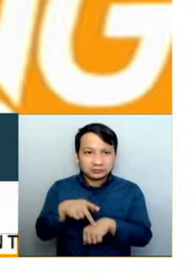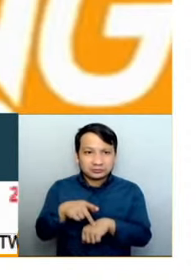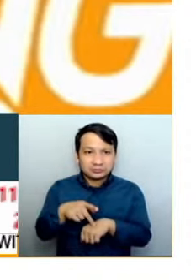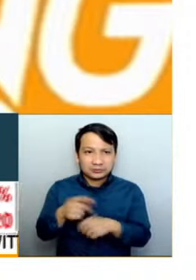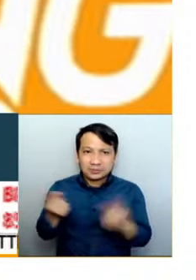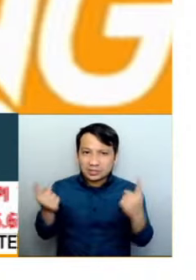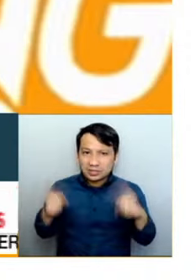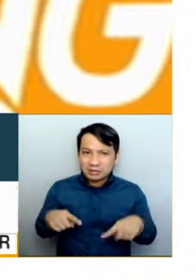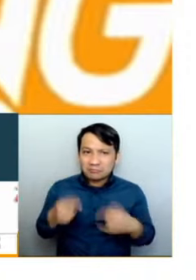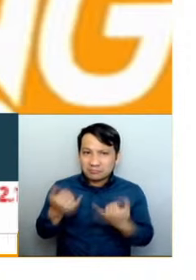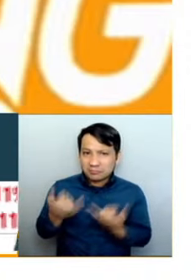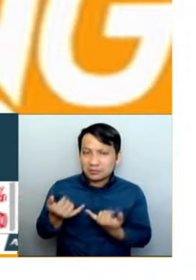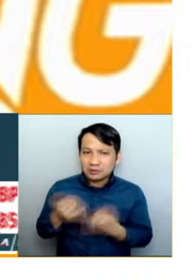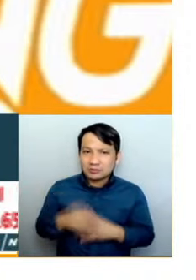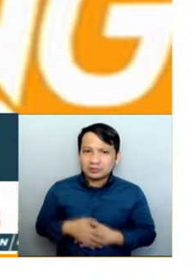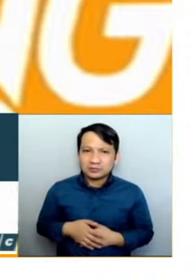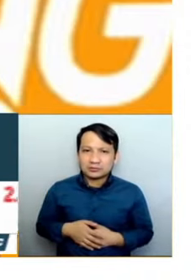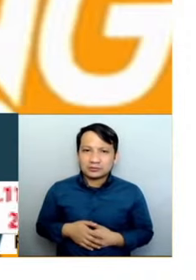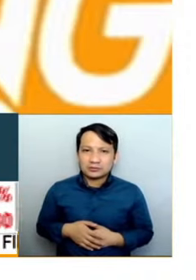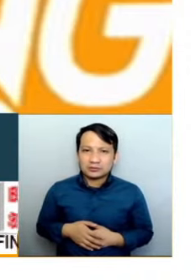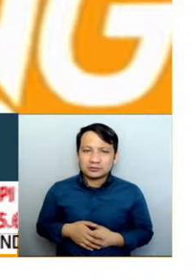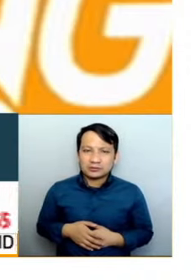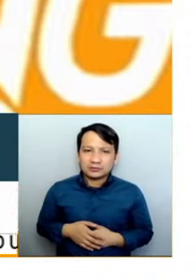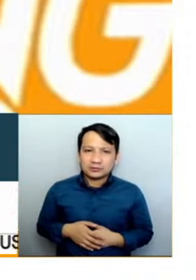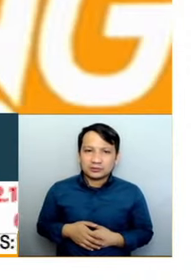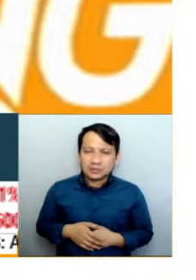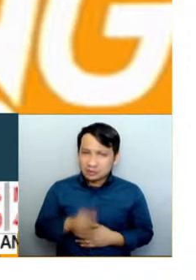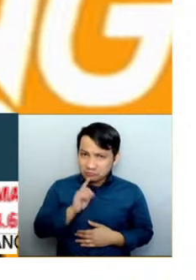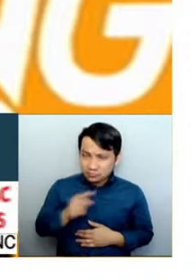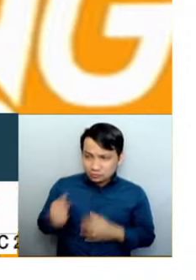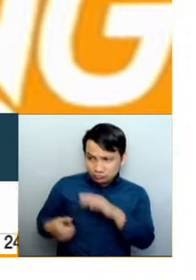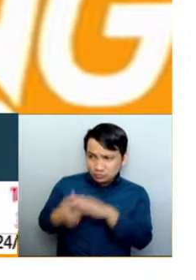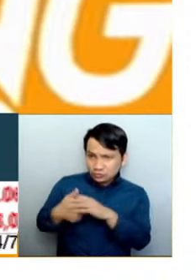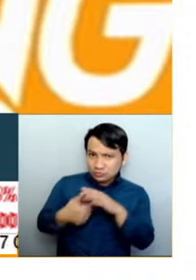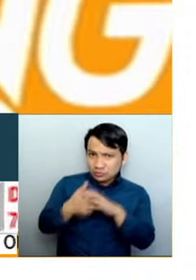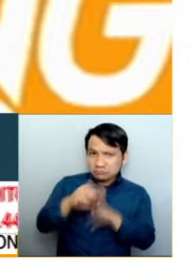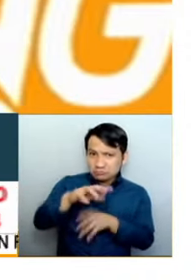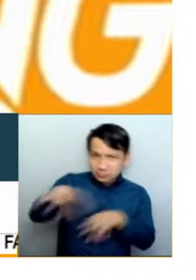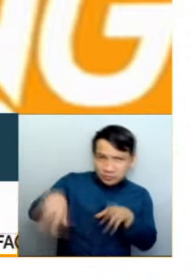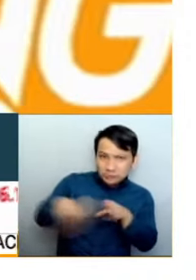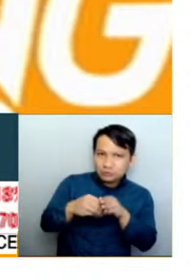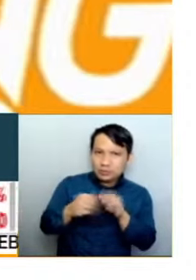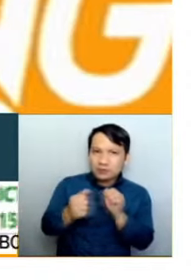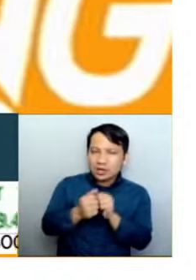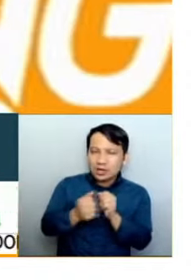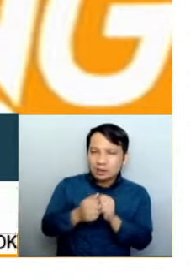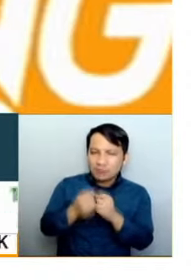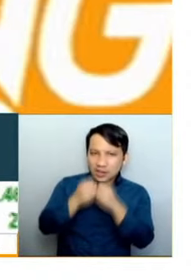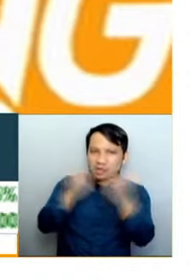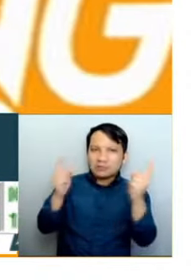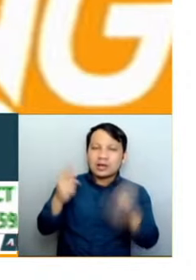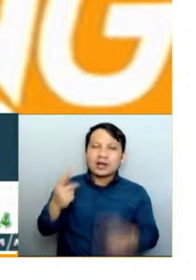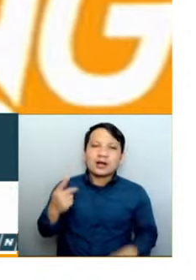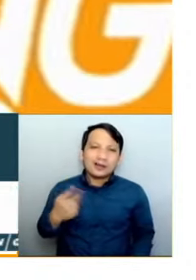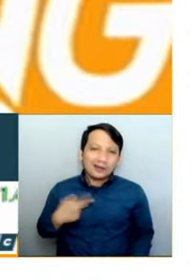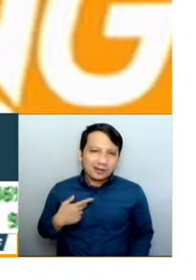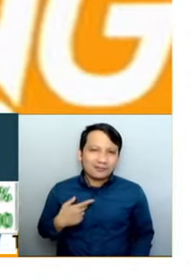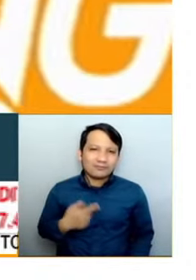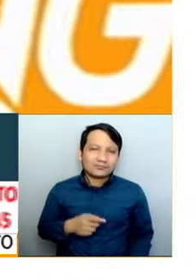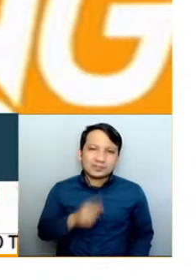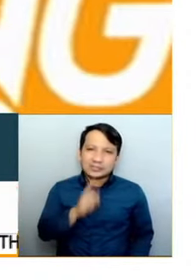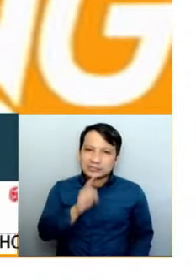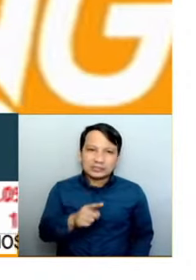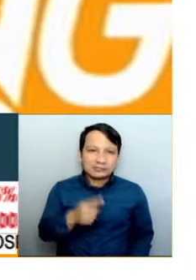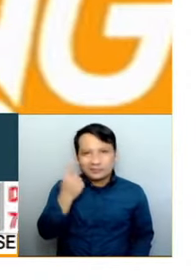nangyayari. And nung nakita ko na merong sumama sa akin, doon ko naramdaman na hindi pala